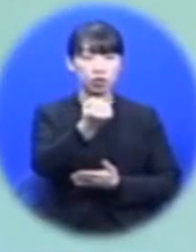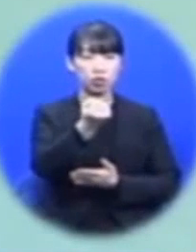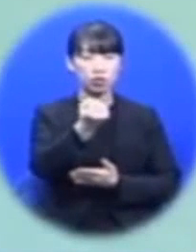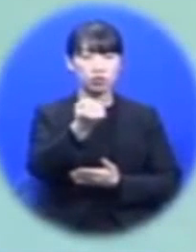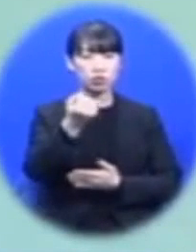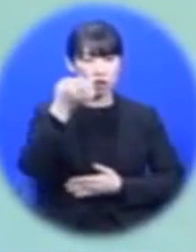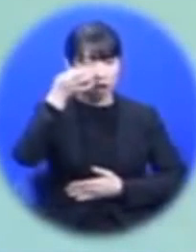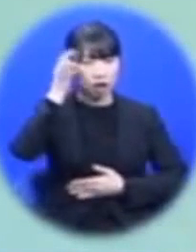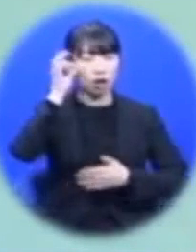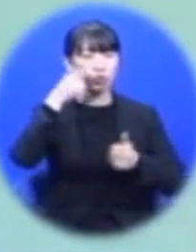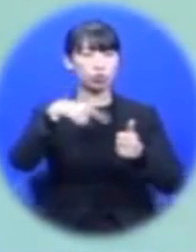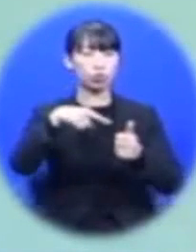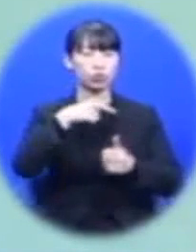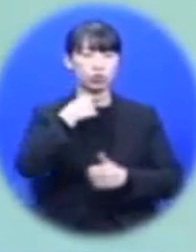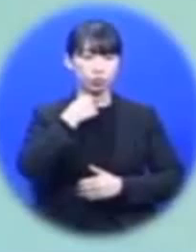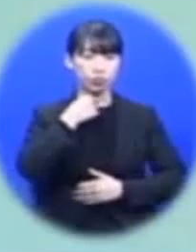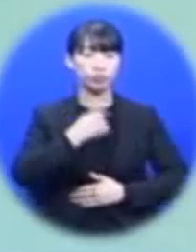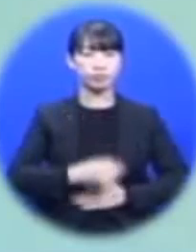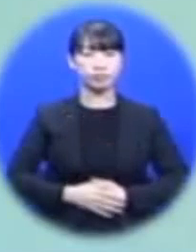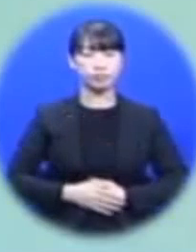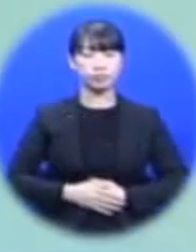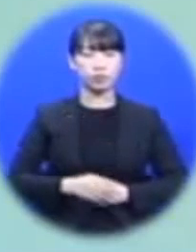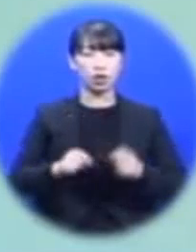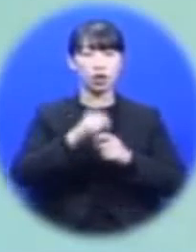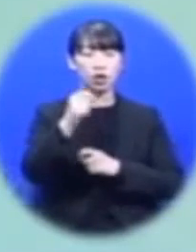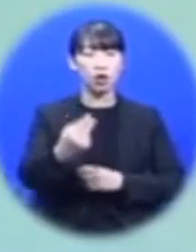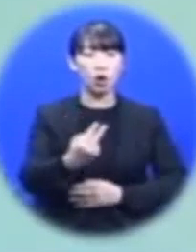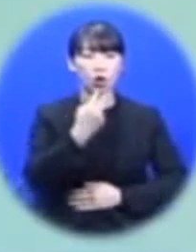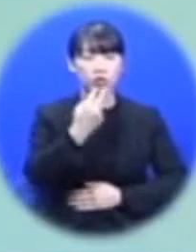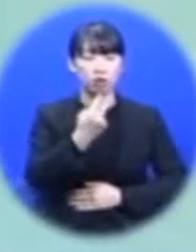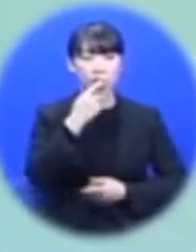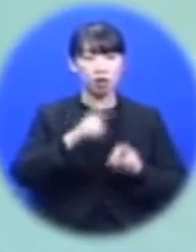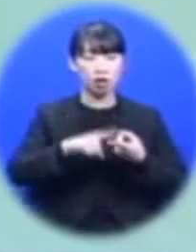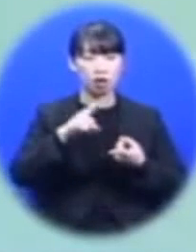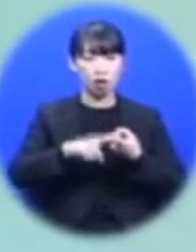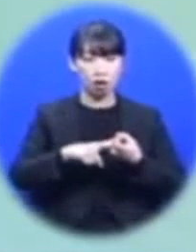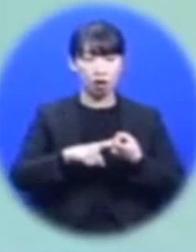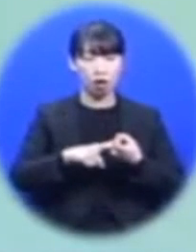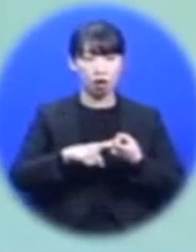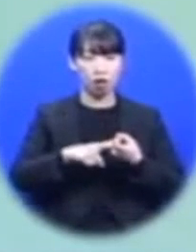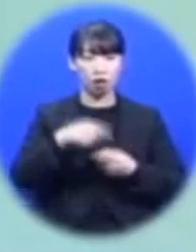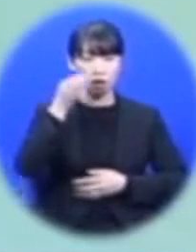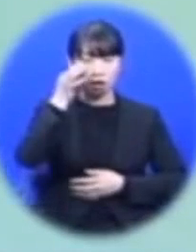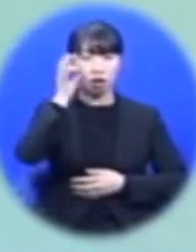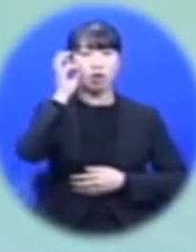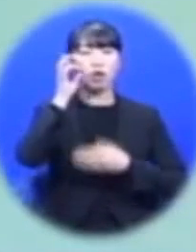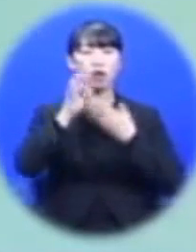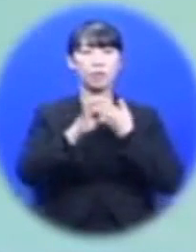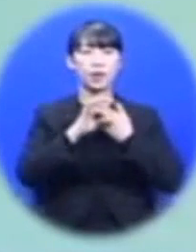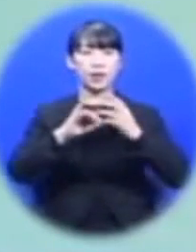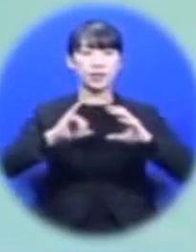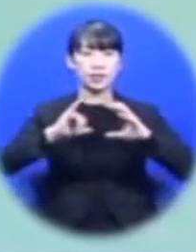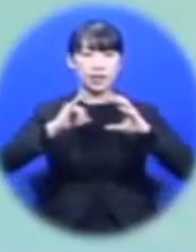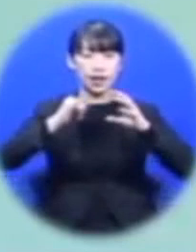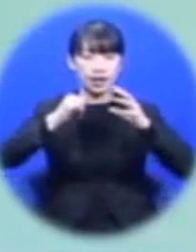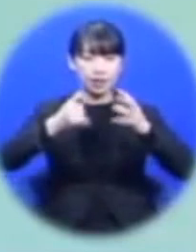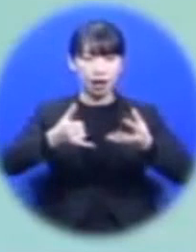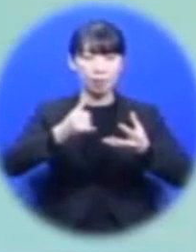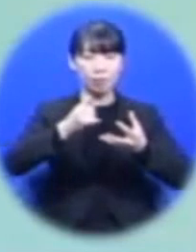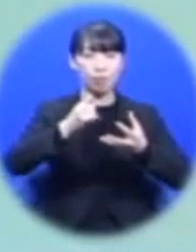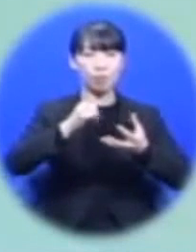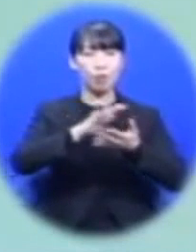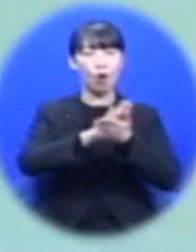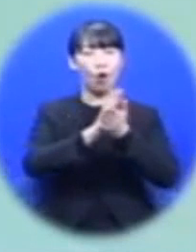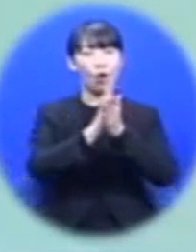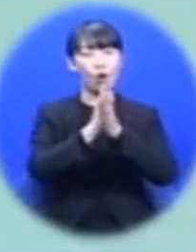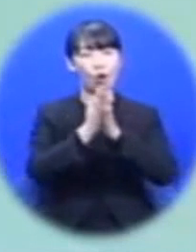것입니다 영원한 생명을 가지고 있다는 것을 알면 세상은 달리 보입니다